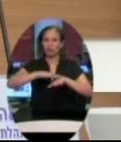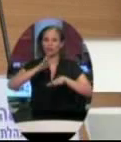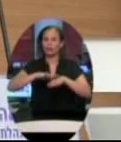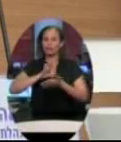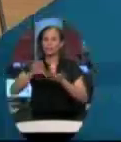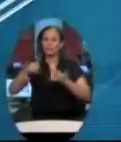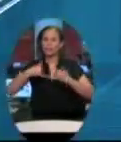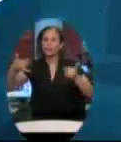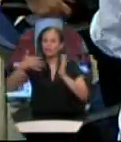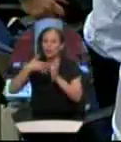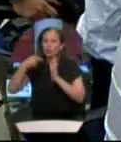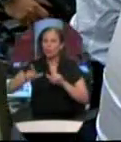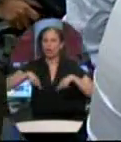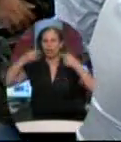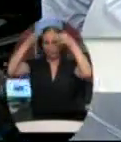חיים בכבוד.